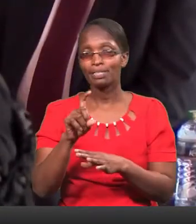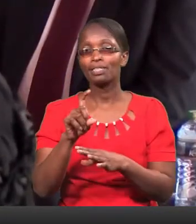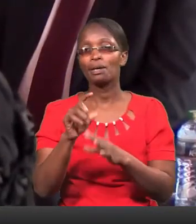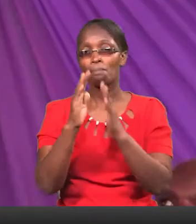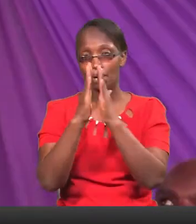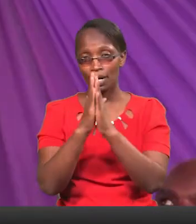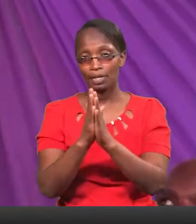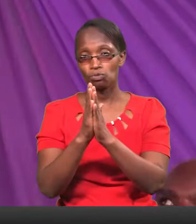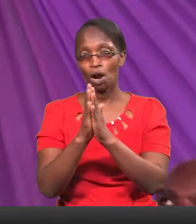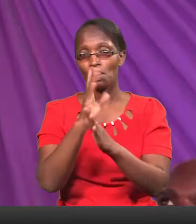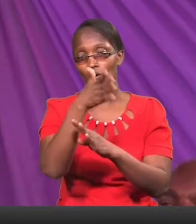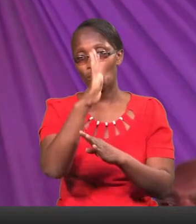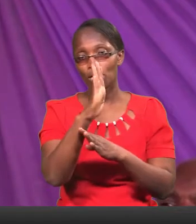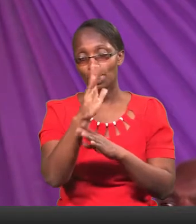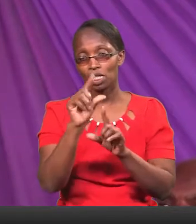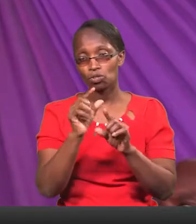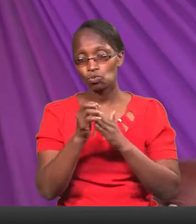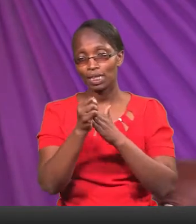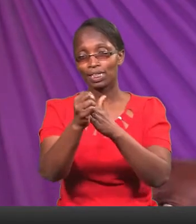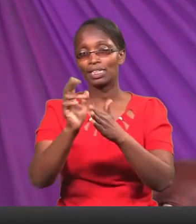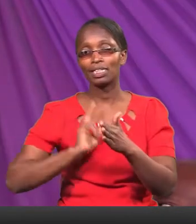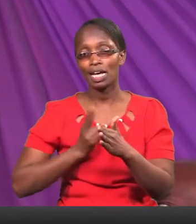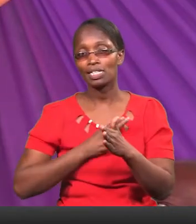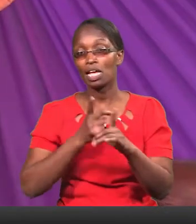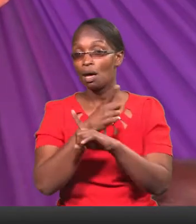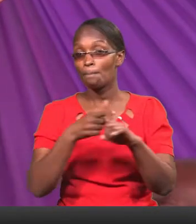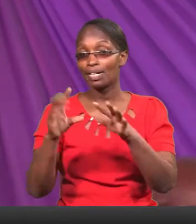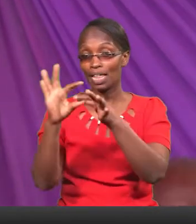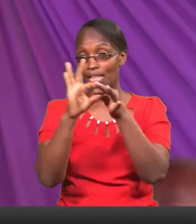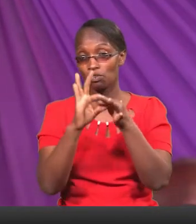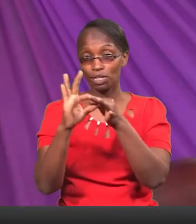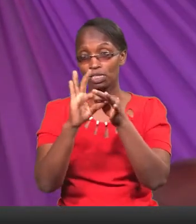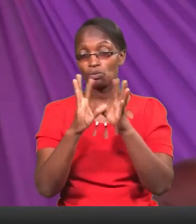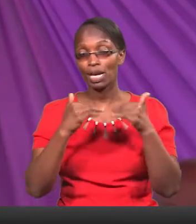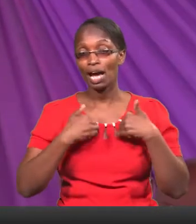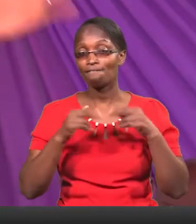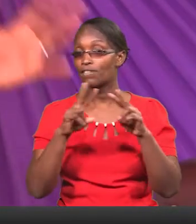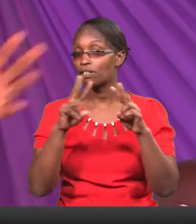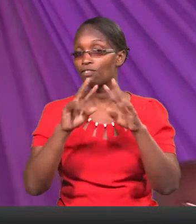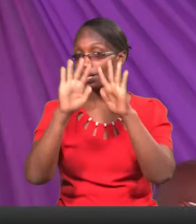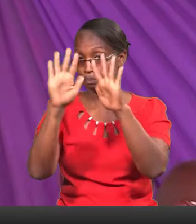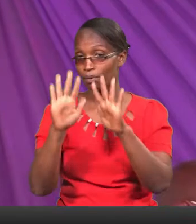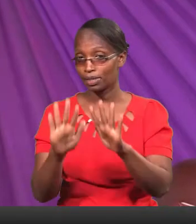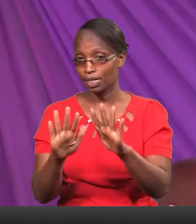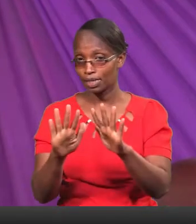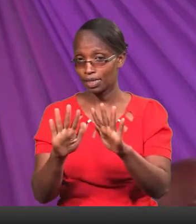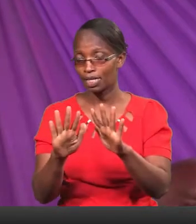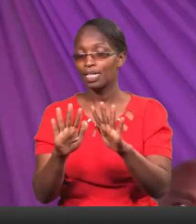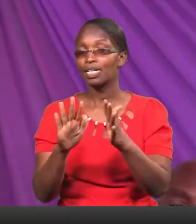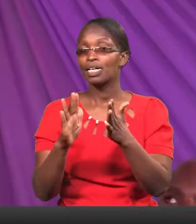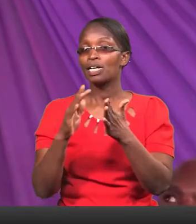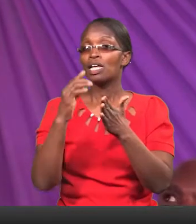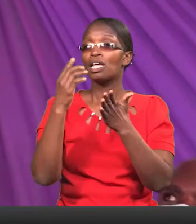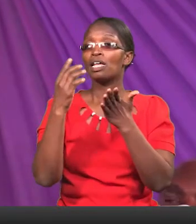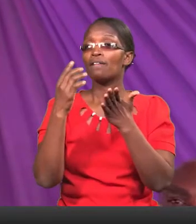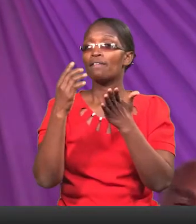ya wananchi. Tuombe nchi yetu na tuombe Mungu atuelekeze. But the unity that you people will have is